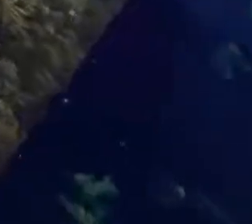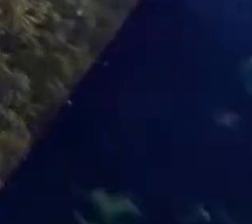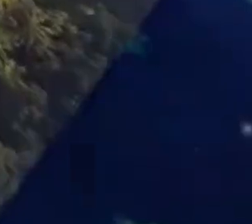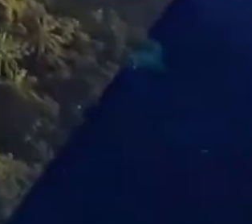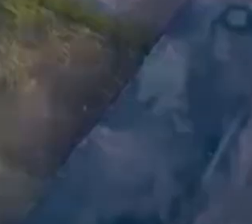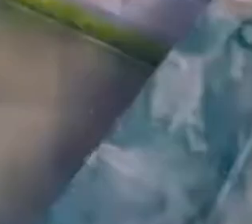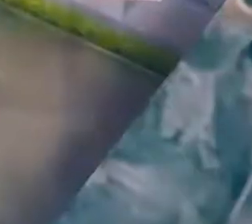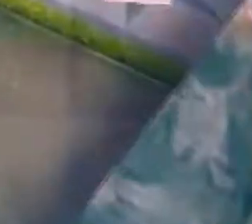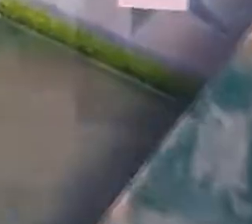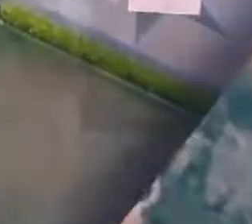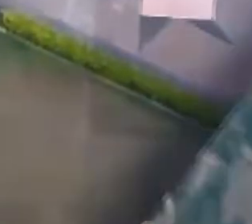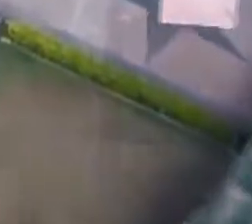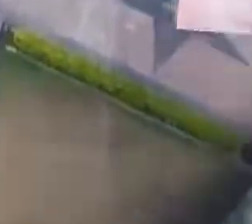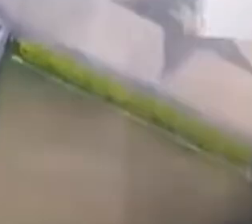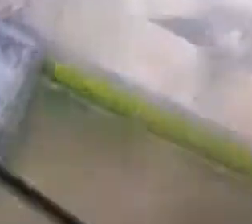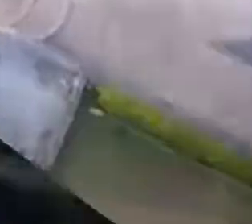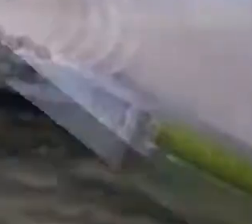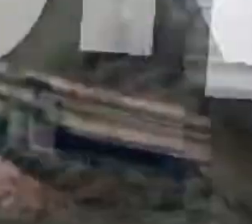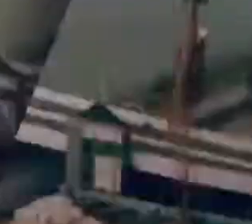Hai